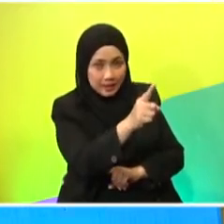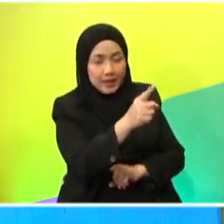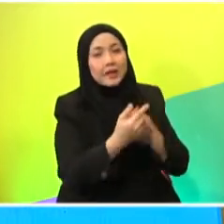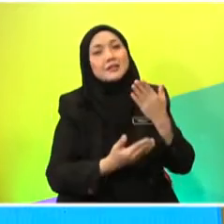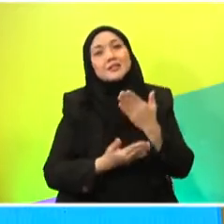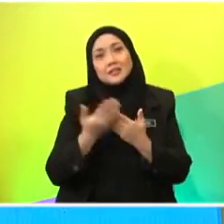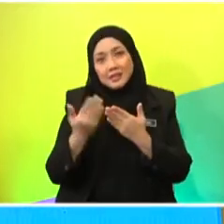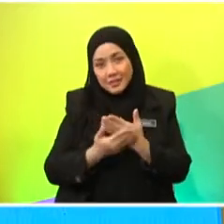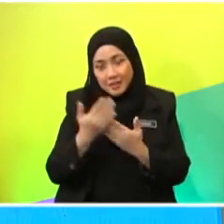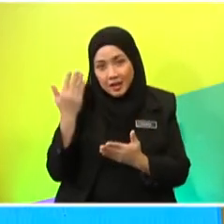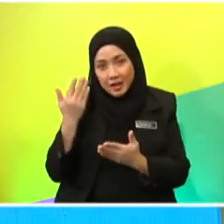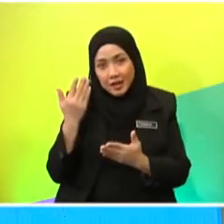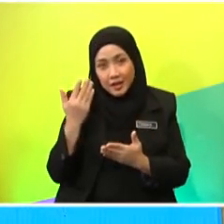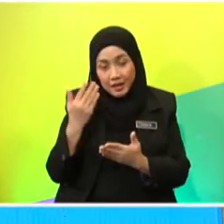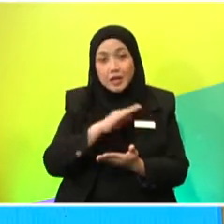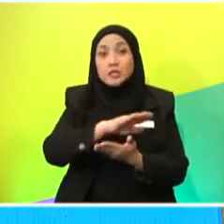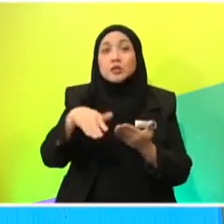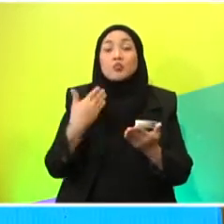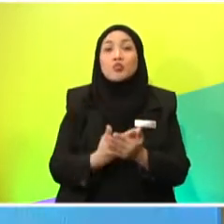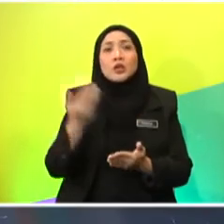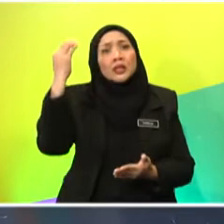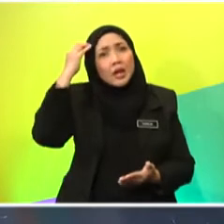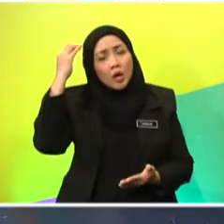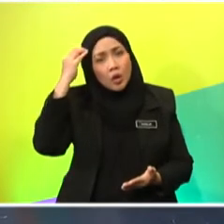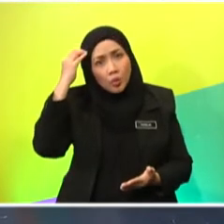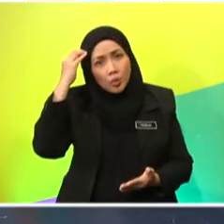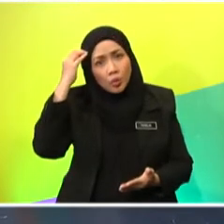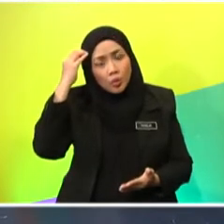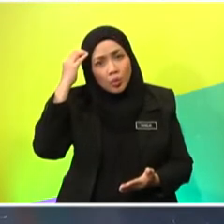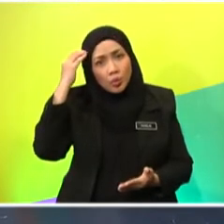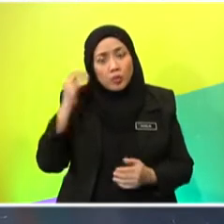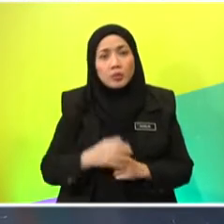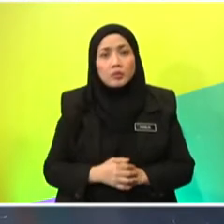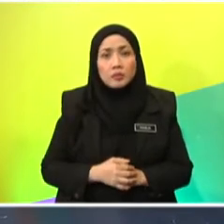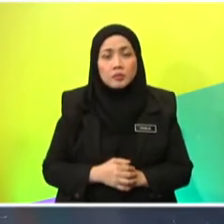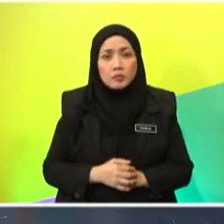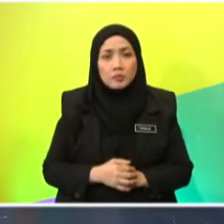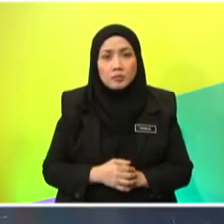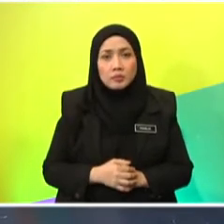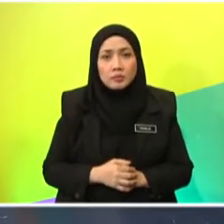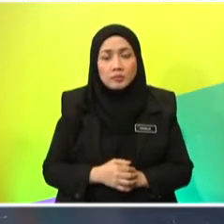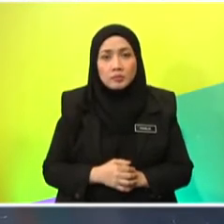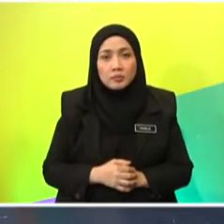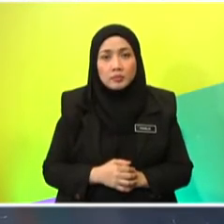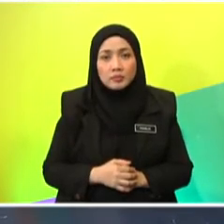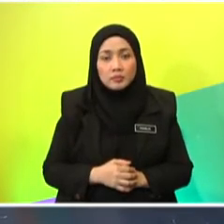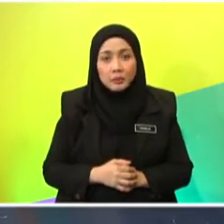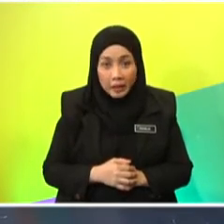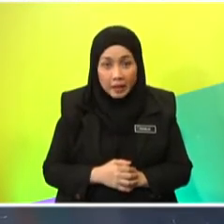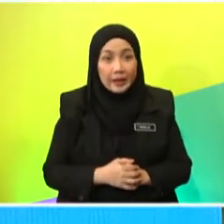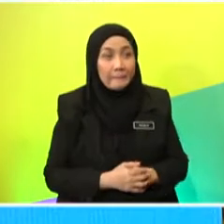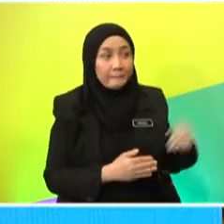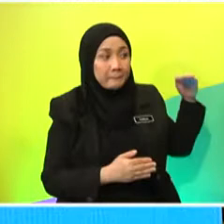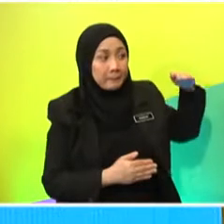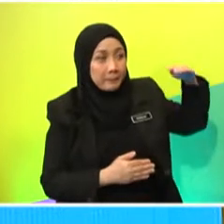supaya kita semua dan WC di rumah dapat pastikan Eh kamu dia kesukaan itu Dam apa yang make juga baris-baris